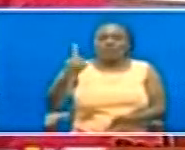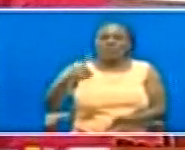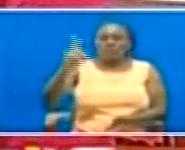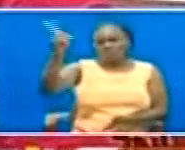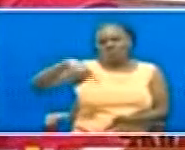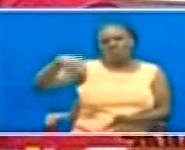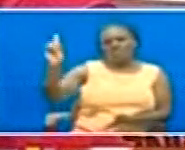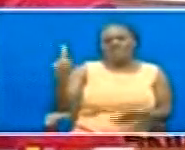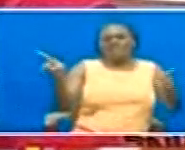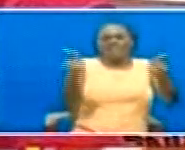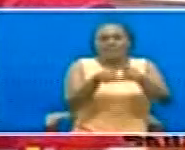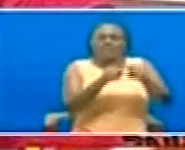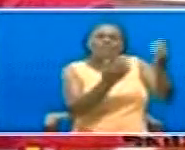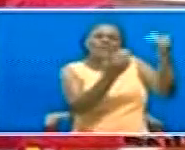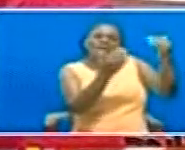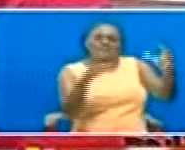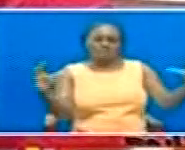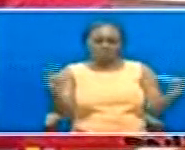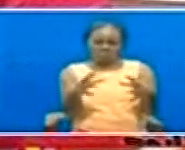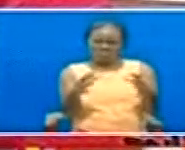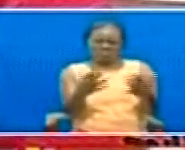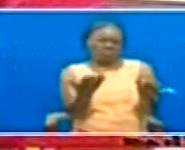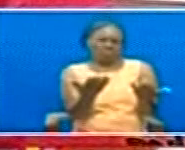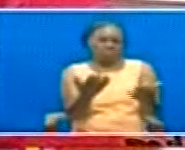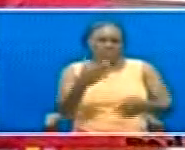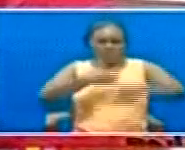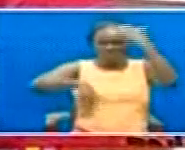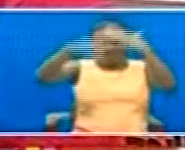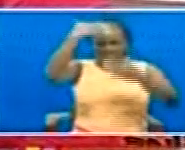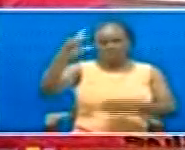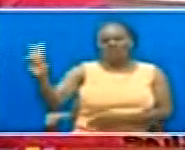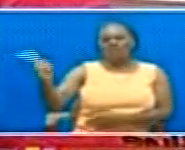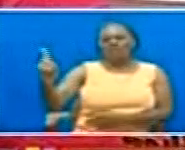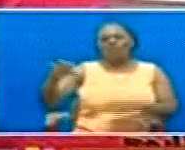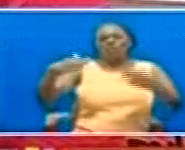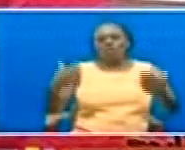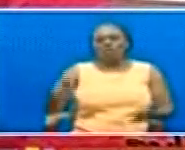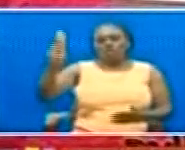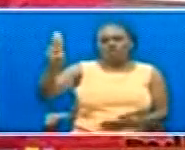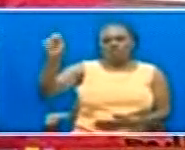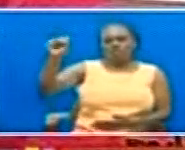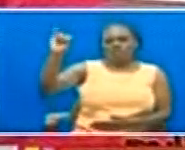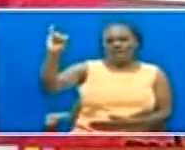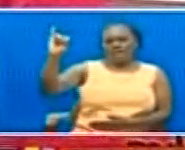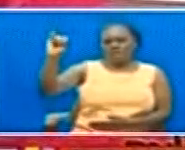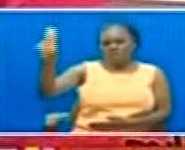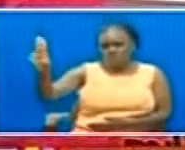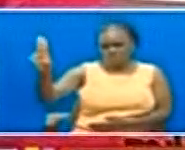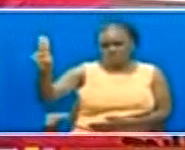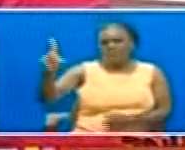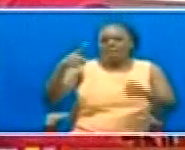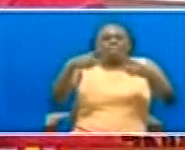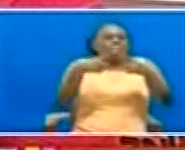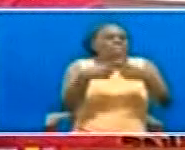sana. Pia tulikuwa na expect team kama University of Nairobi na maybe pia USIU men wakwe kwenye finals,